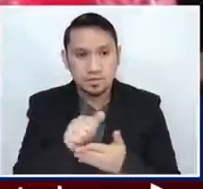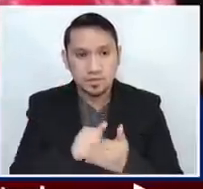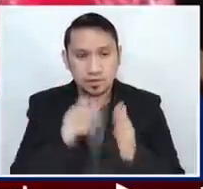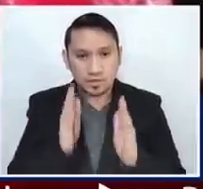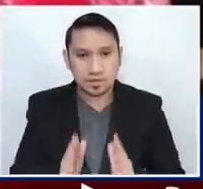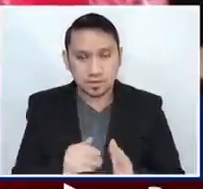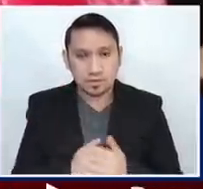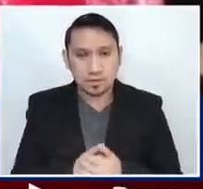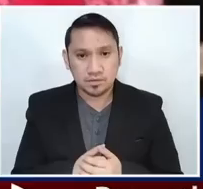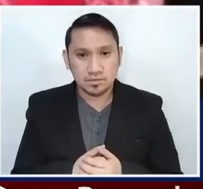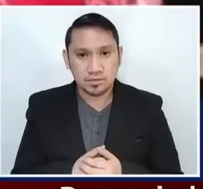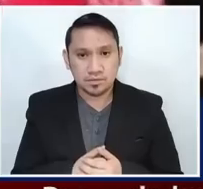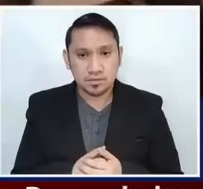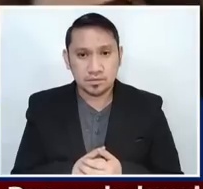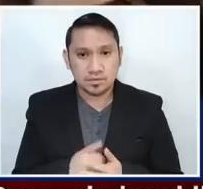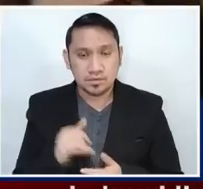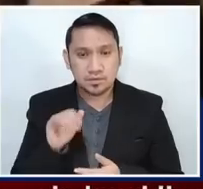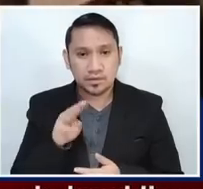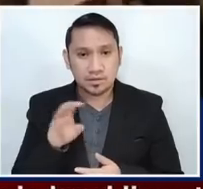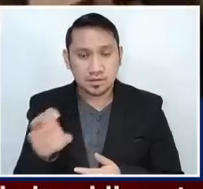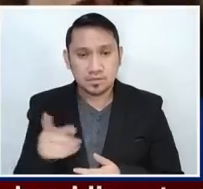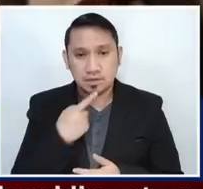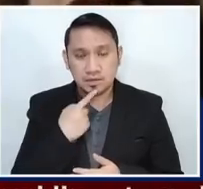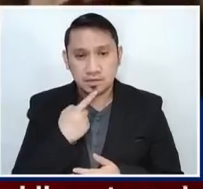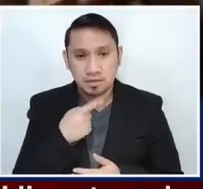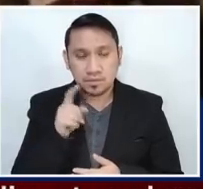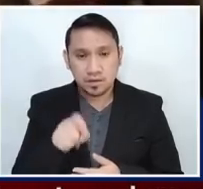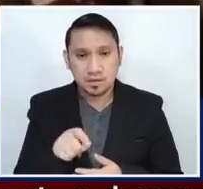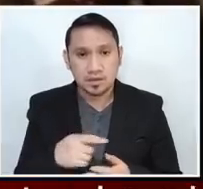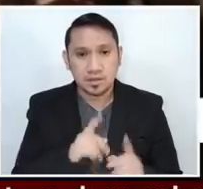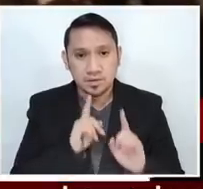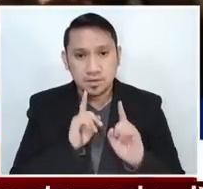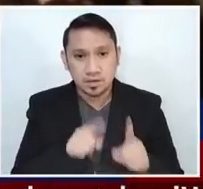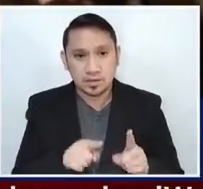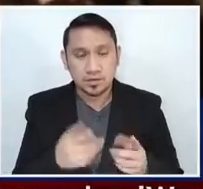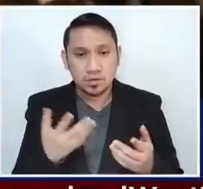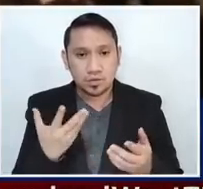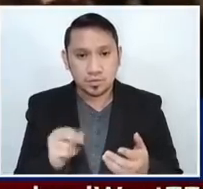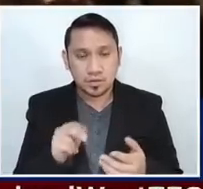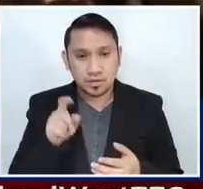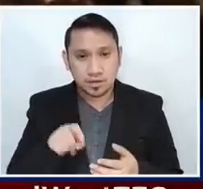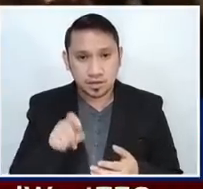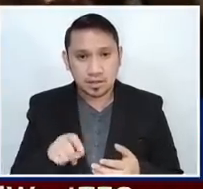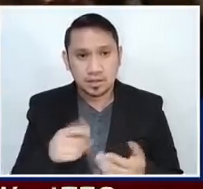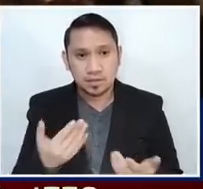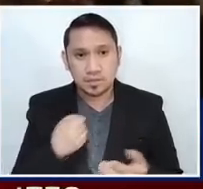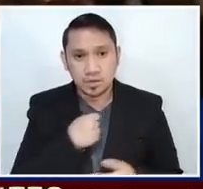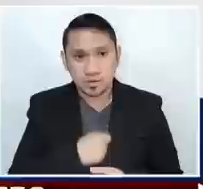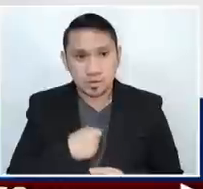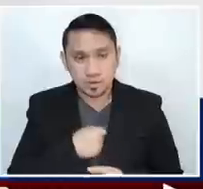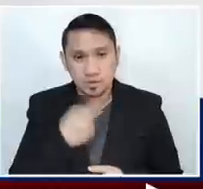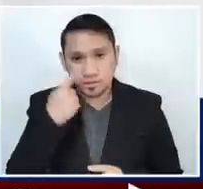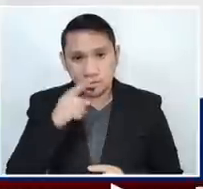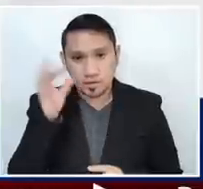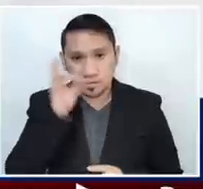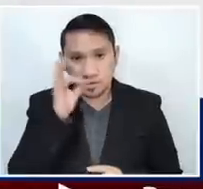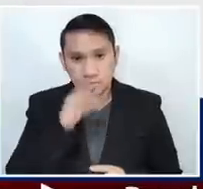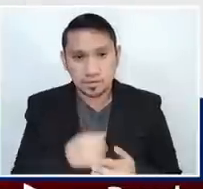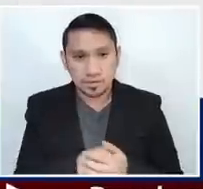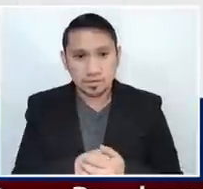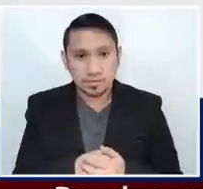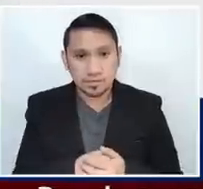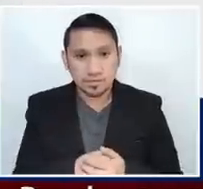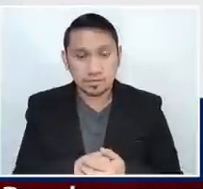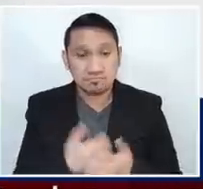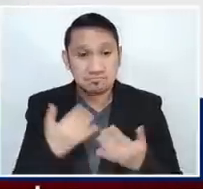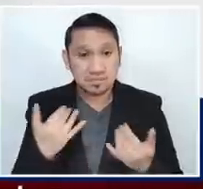naman si Senator Amy at nagsabing si Yap ang dapat sumagot kung kailangan niya talagang magsorry sa mga Pilipino. Kahapon umalma